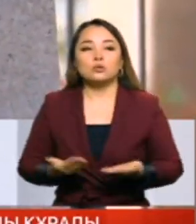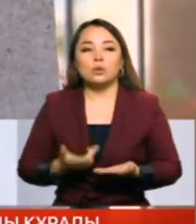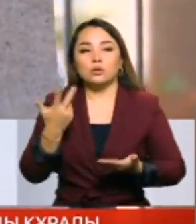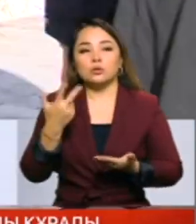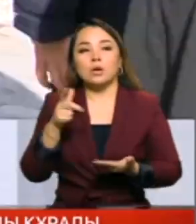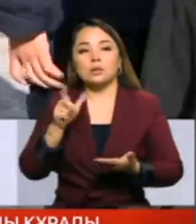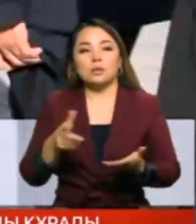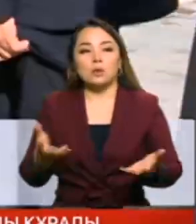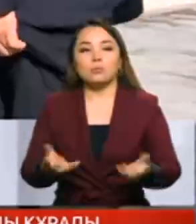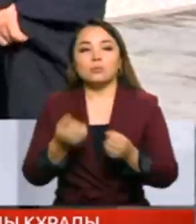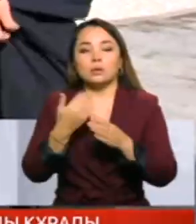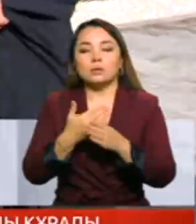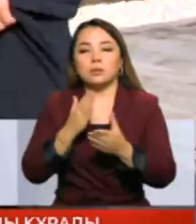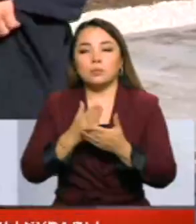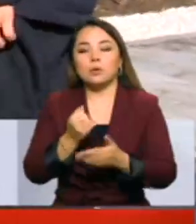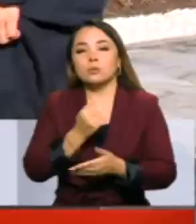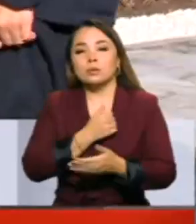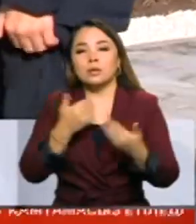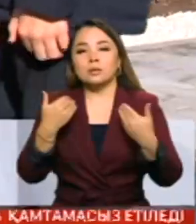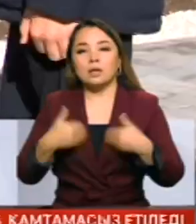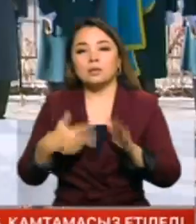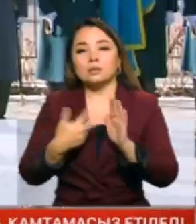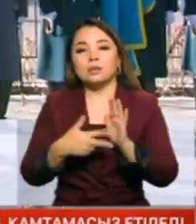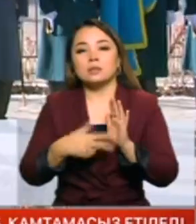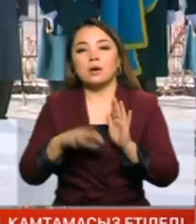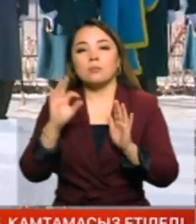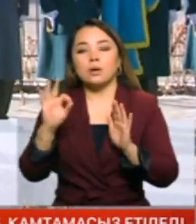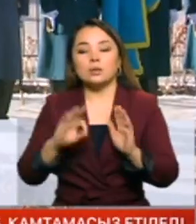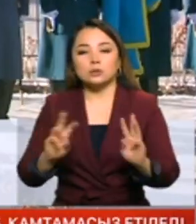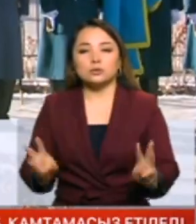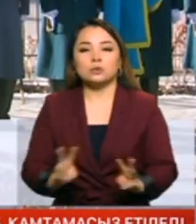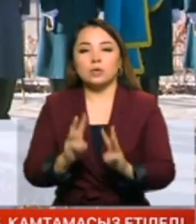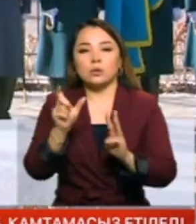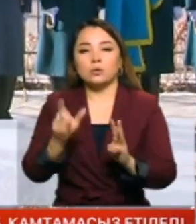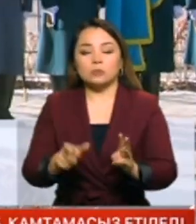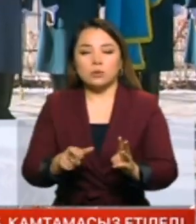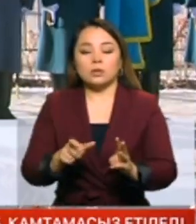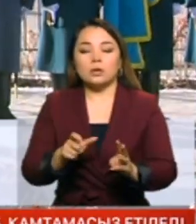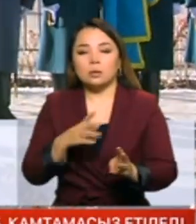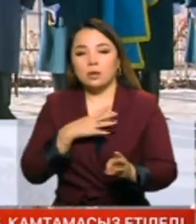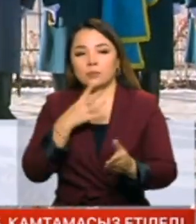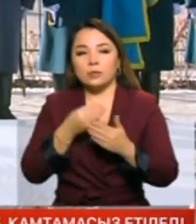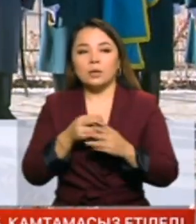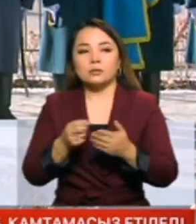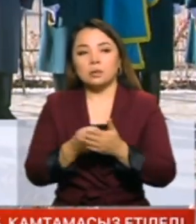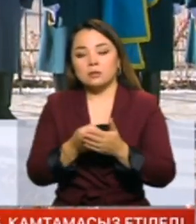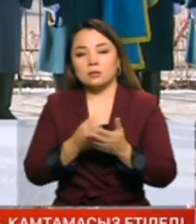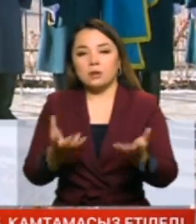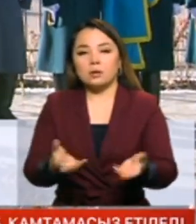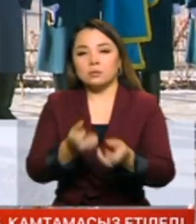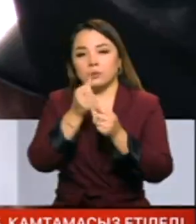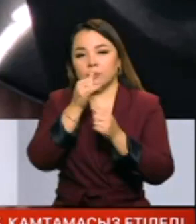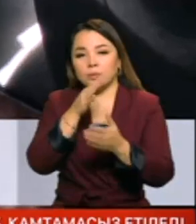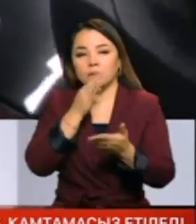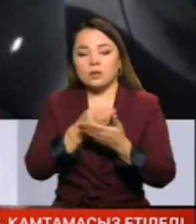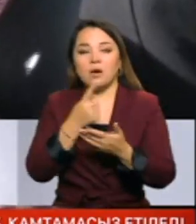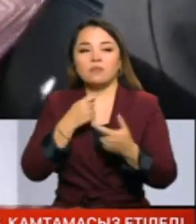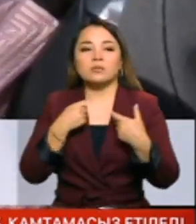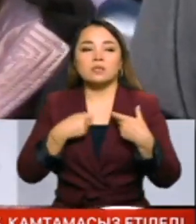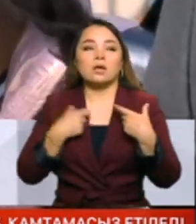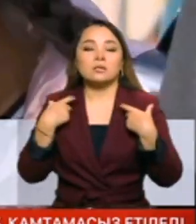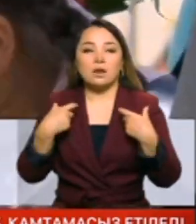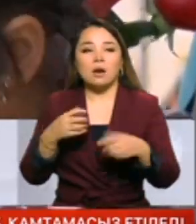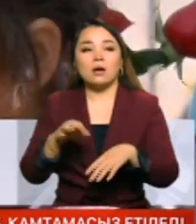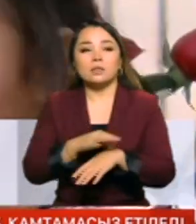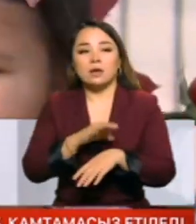адамды құтқарып қалған. Өкінішке қарай денесінің 80%-ын күйік шалған өрт сөндірушіні дәрігерлер қанша тырысқанмен құтқарып қала алмады. Офицердің артында